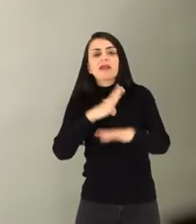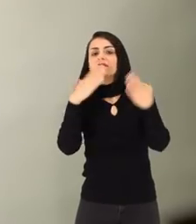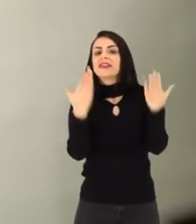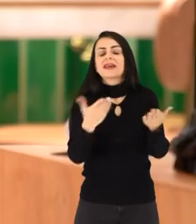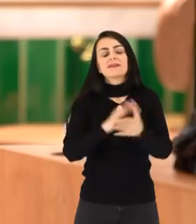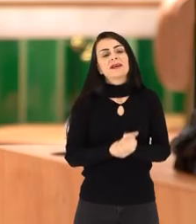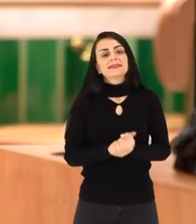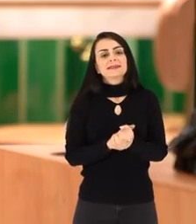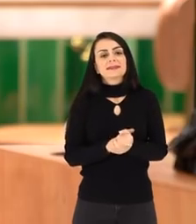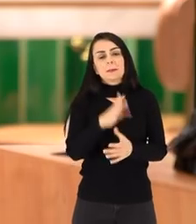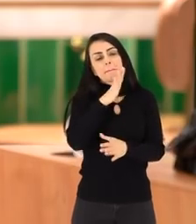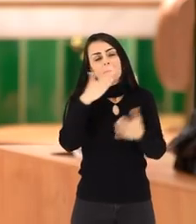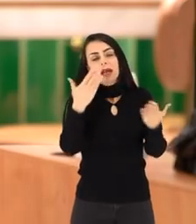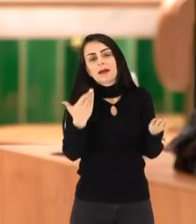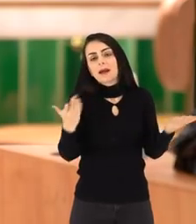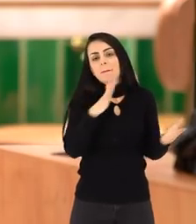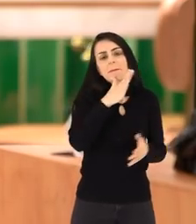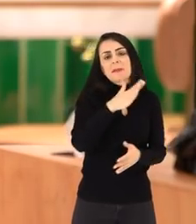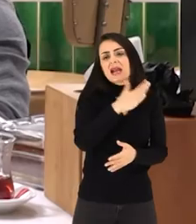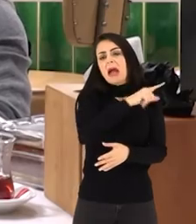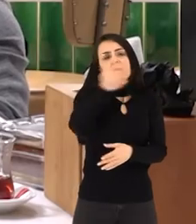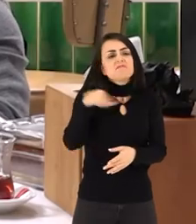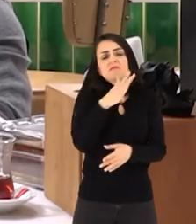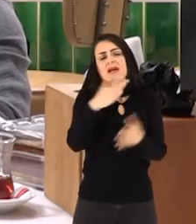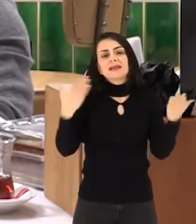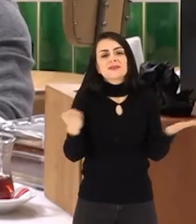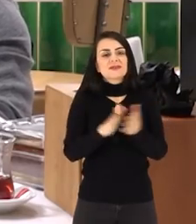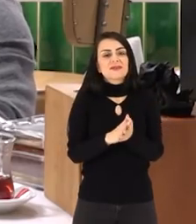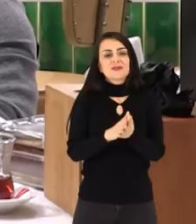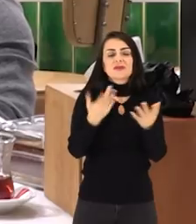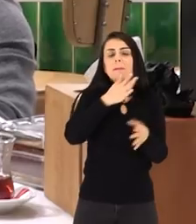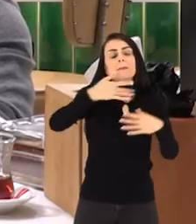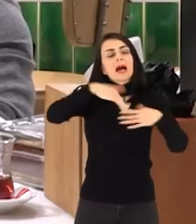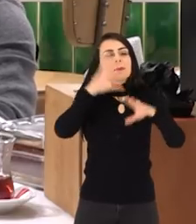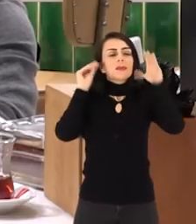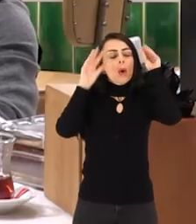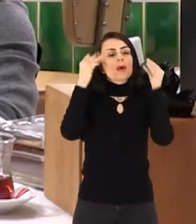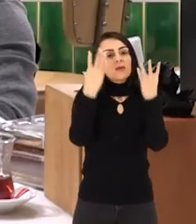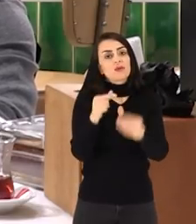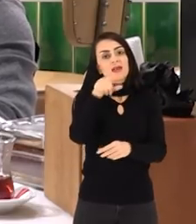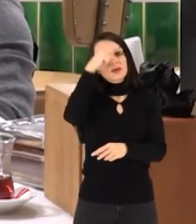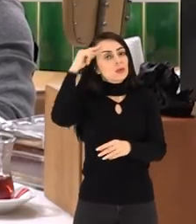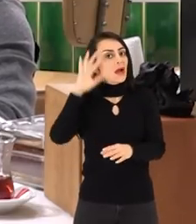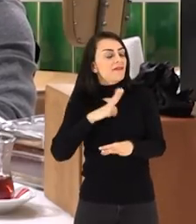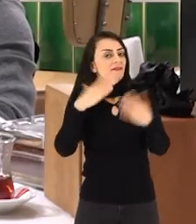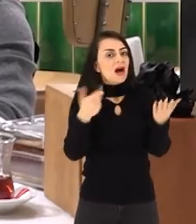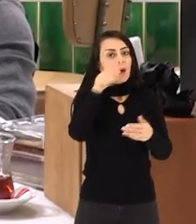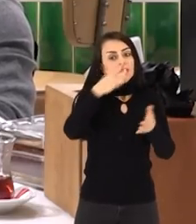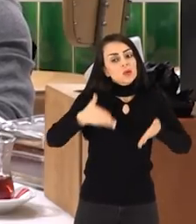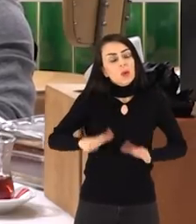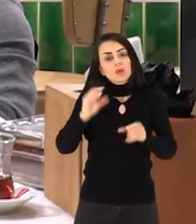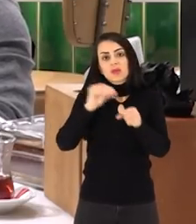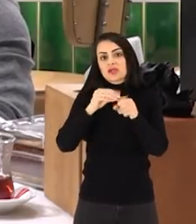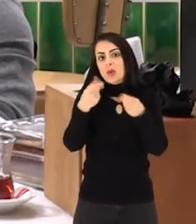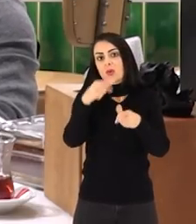yer. Evet aynen öyle. Bilenler de bilirler, bilmeyenler de bilirler. Artık öğrenmiş olduk. Çok şanslısın evet. Valla orada, evet. orada doğmuş olman falan